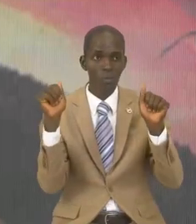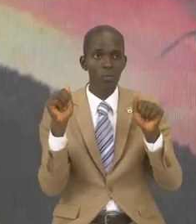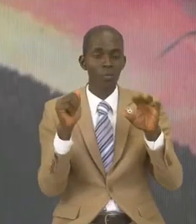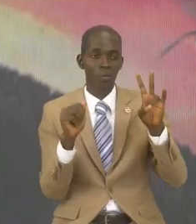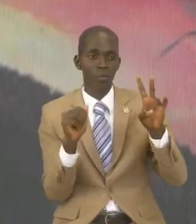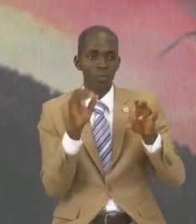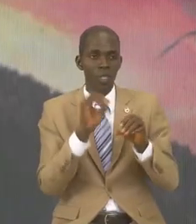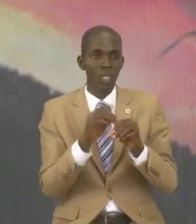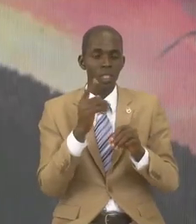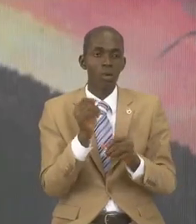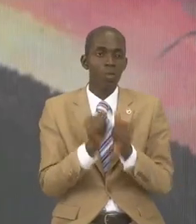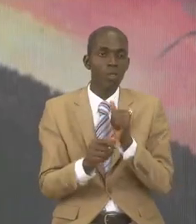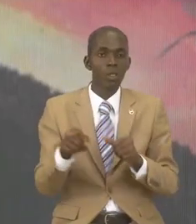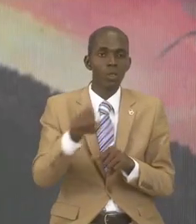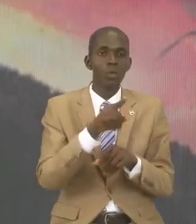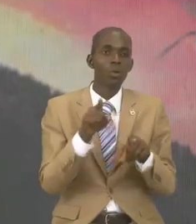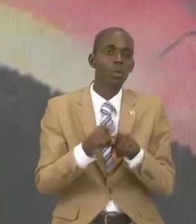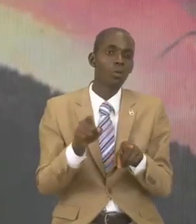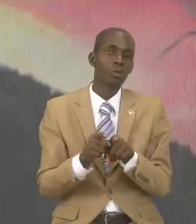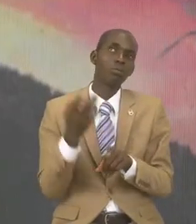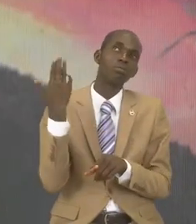Parmi lesquels vous marchiez